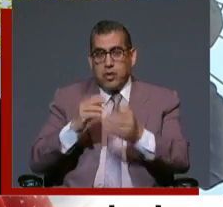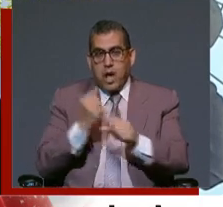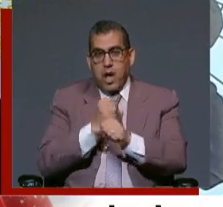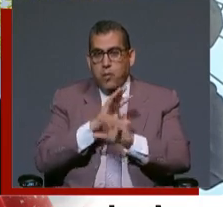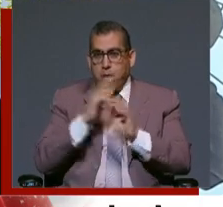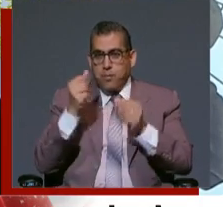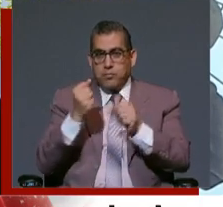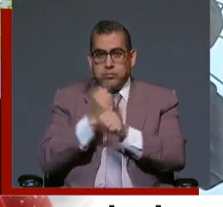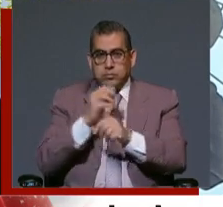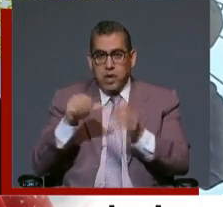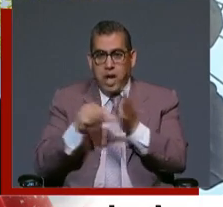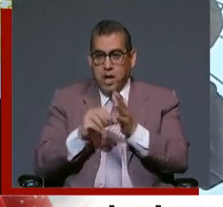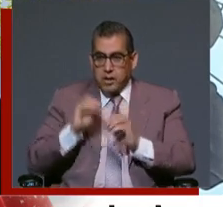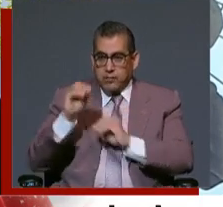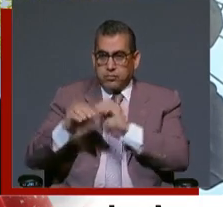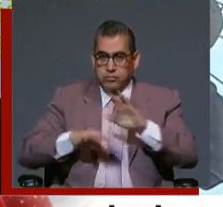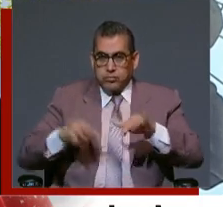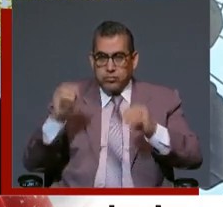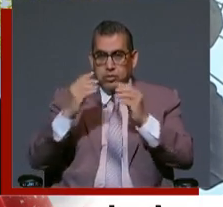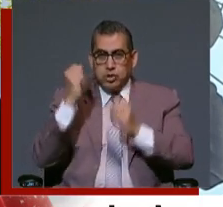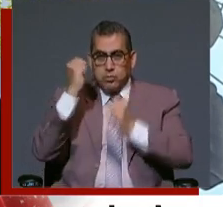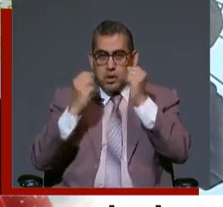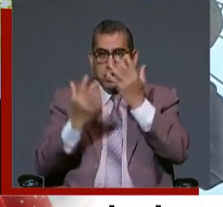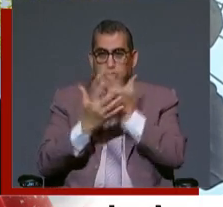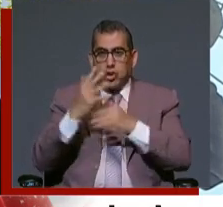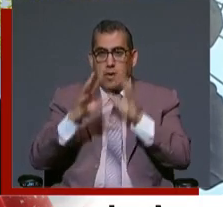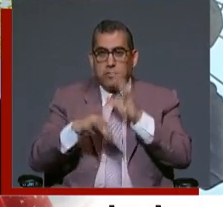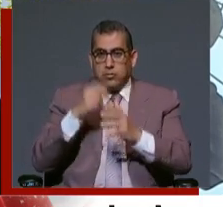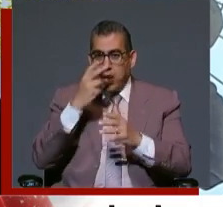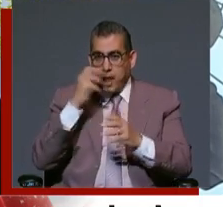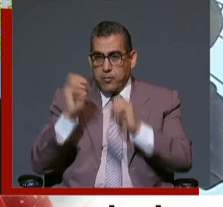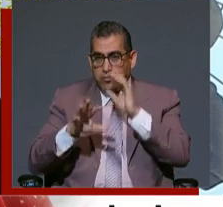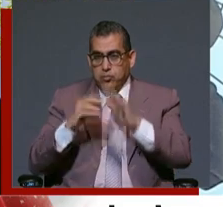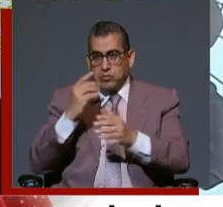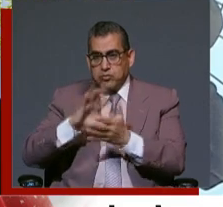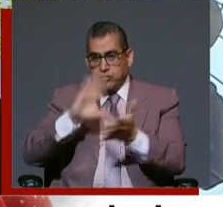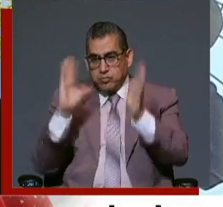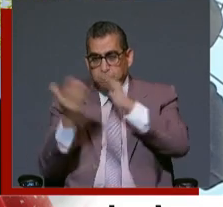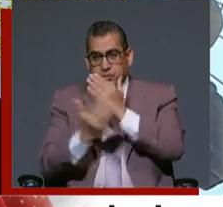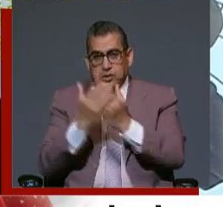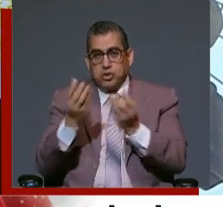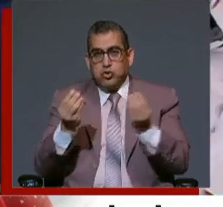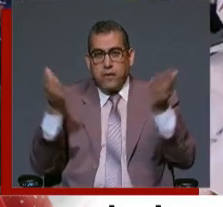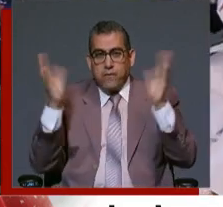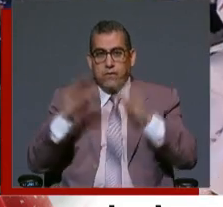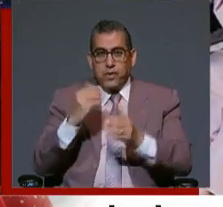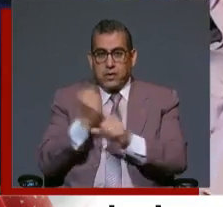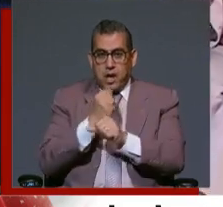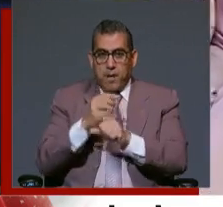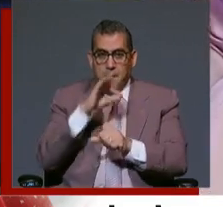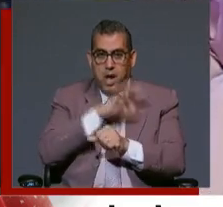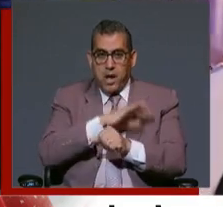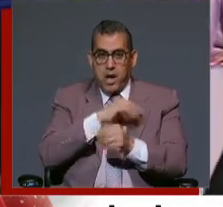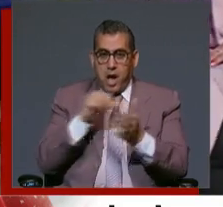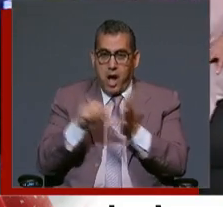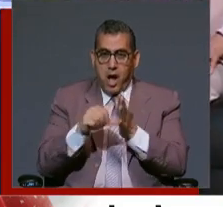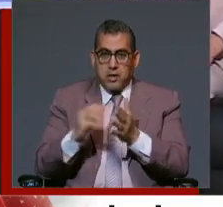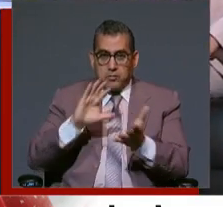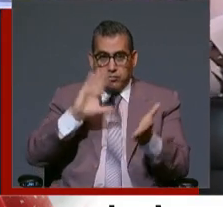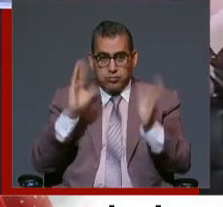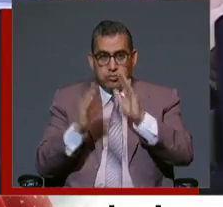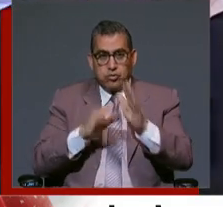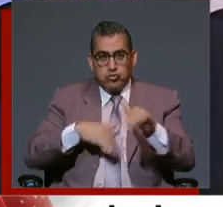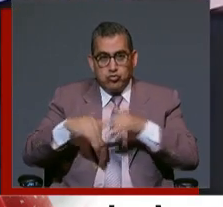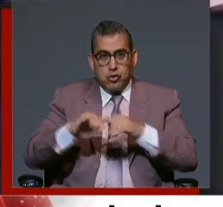القطاع الخاص، وكذلك إعادة تدوير الأصول من أجل تعبئة المزيد من موارد القطاع الخاص من أجل بنى